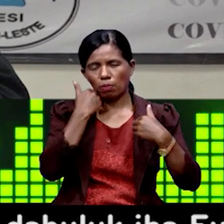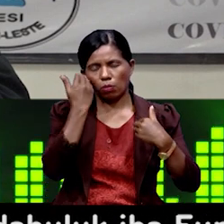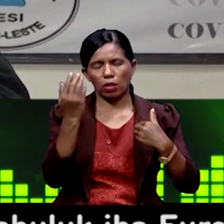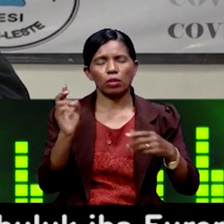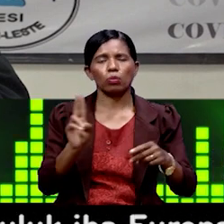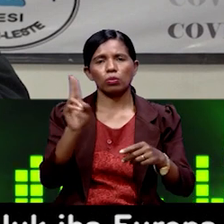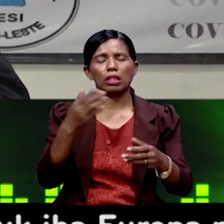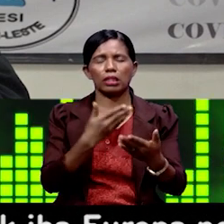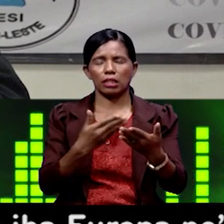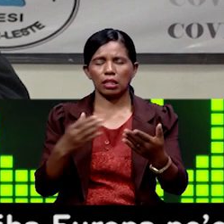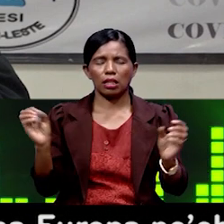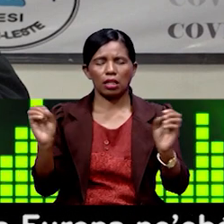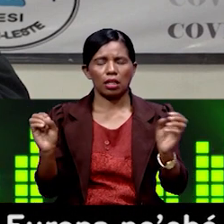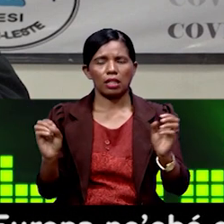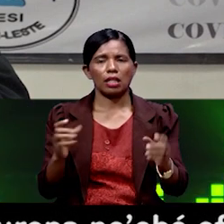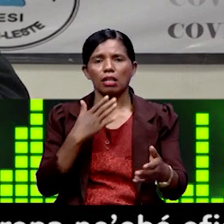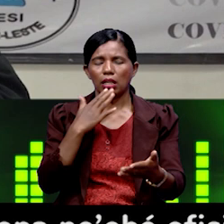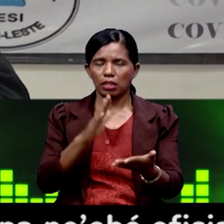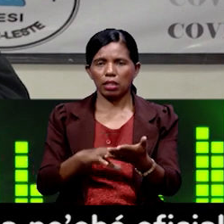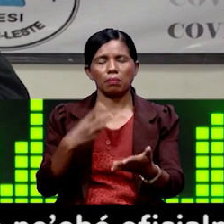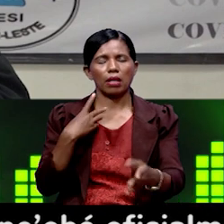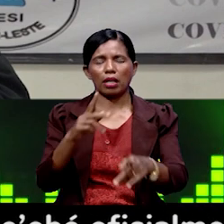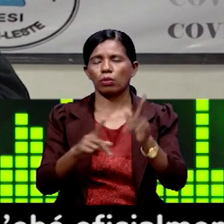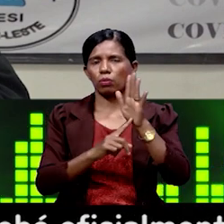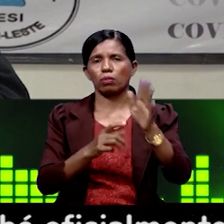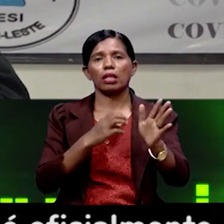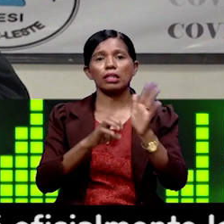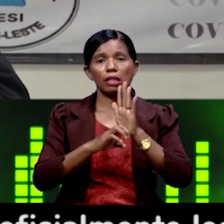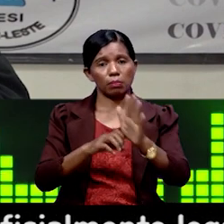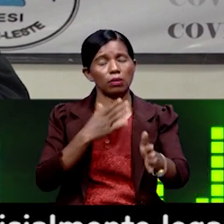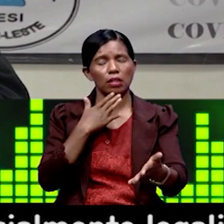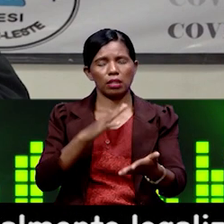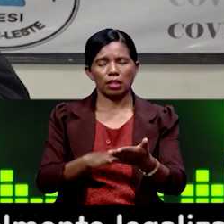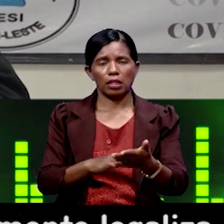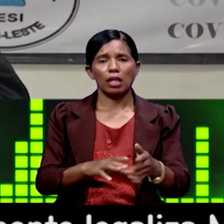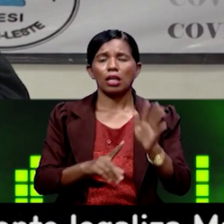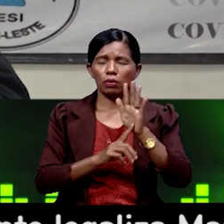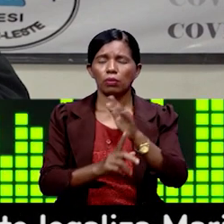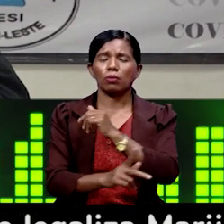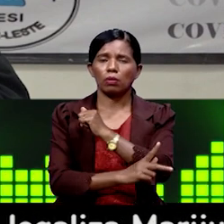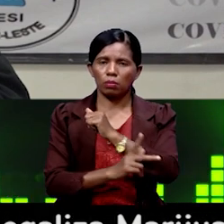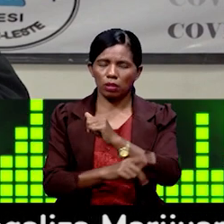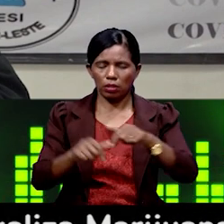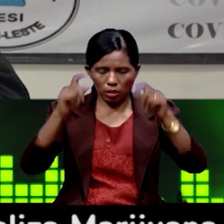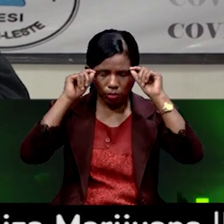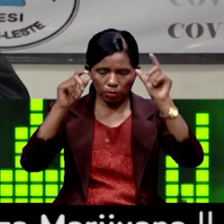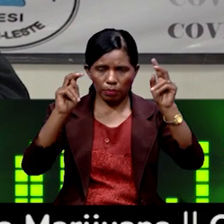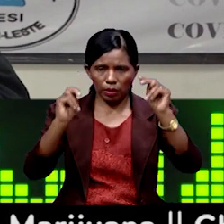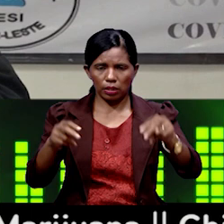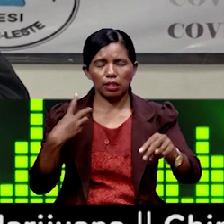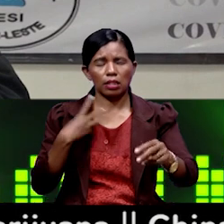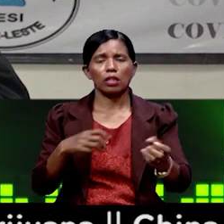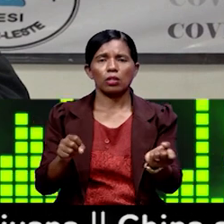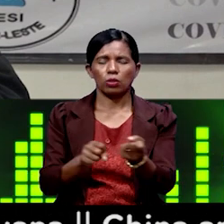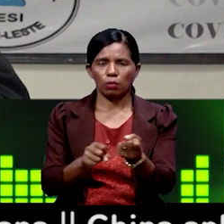dunia kebaikan isu sedari. Tamanema ka atu kumbate krimi korupsau ni Timor Leste precisa ita utu tinya kontribusau